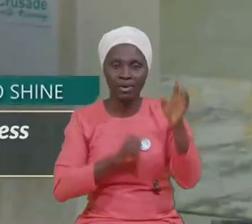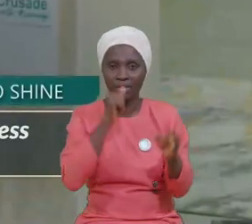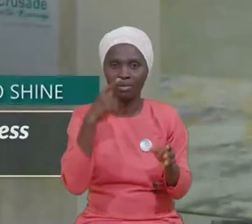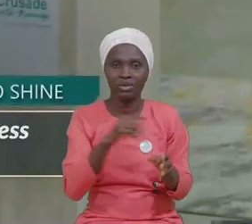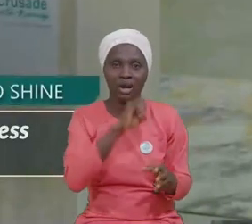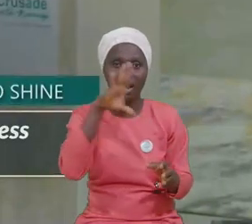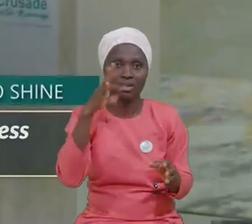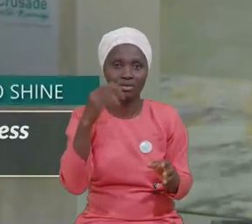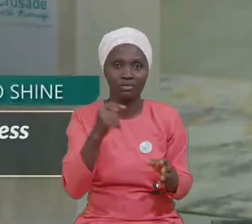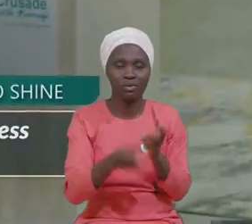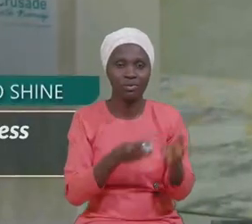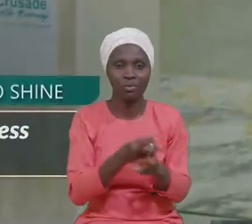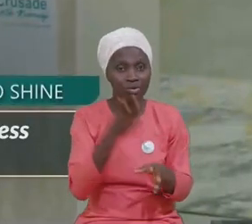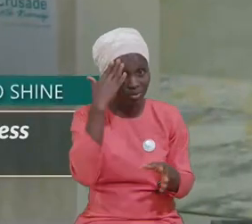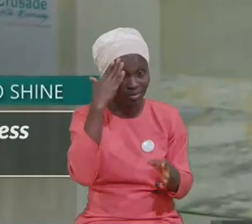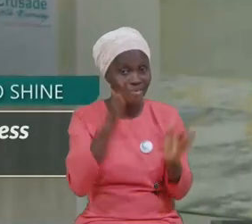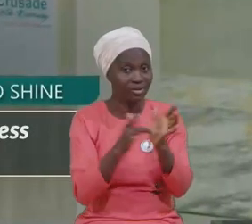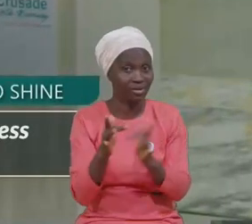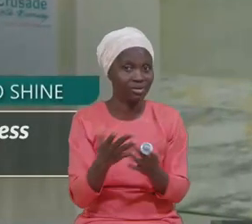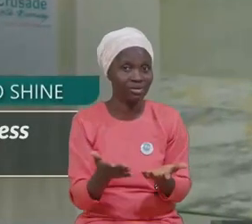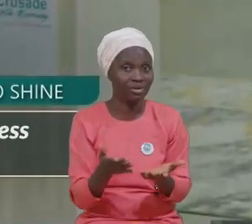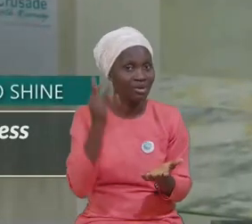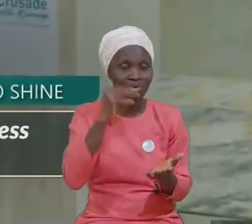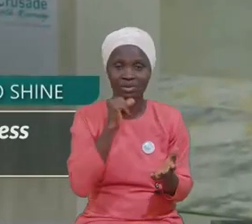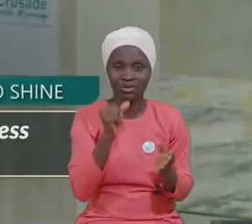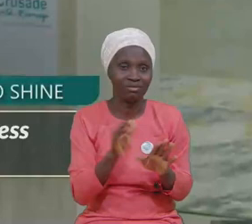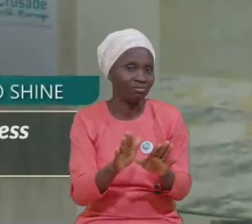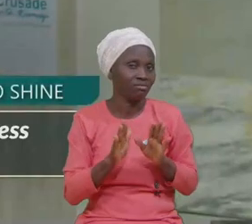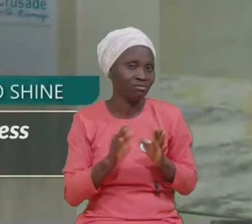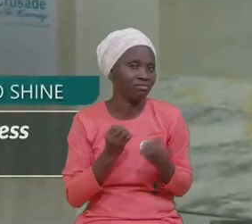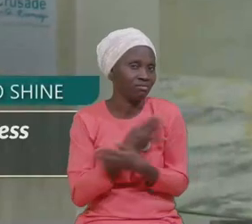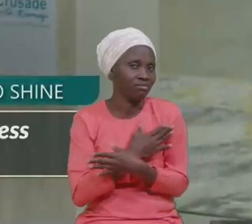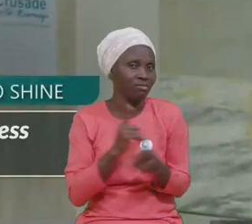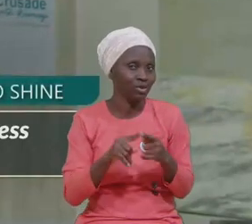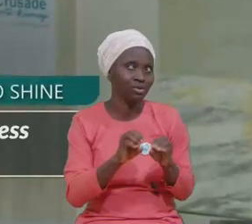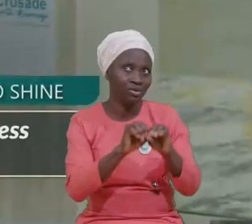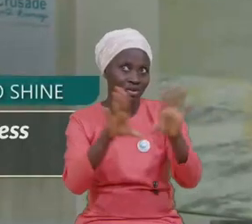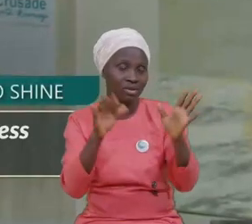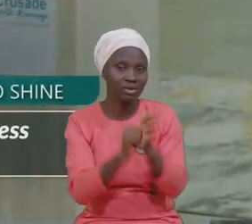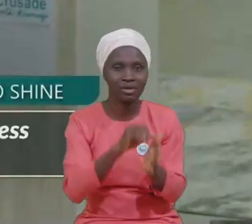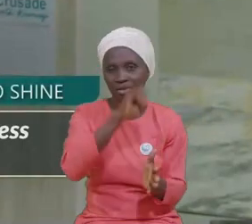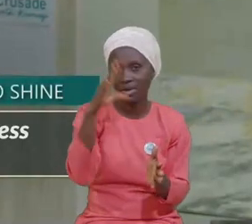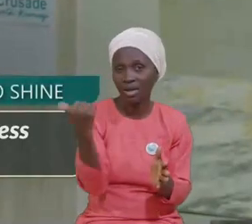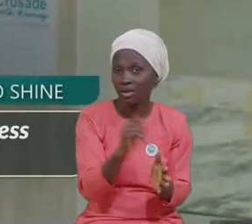du monde. Et vous savez, Jésus, il n'était pas timide.